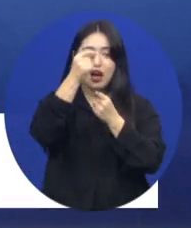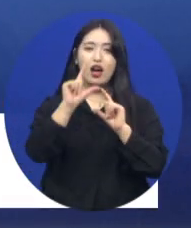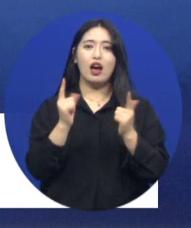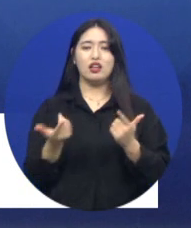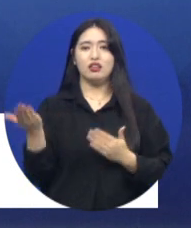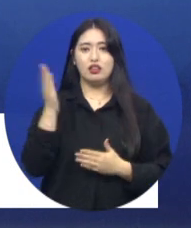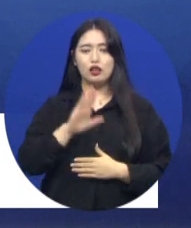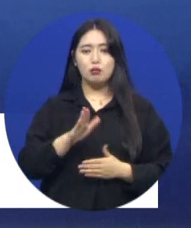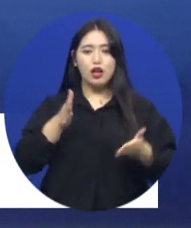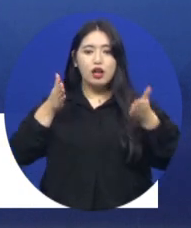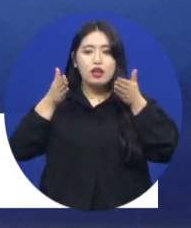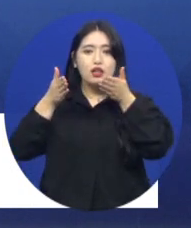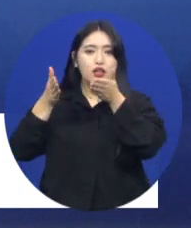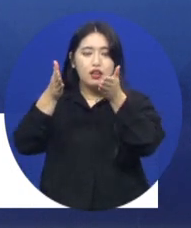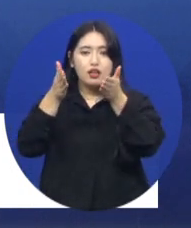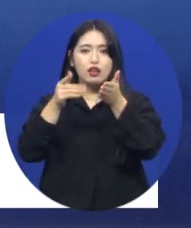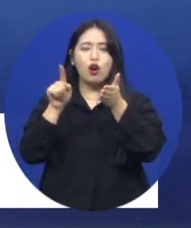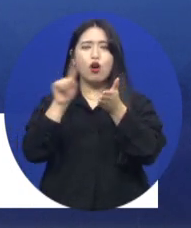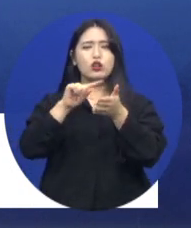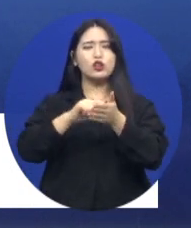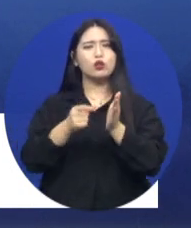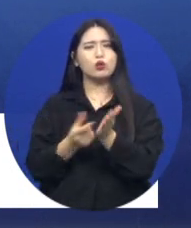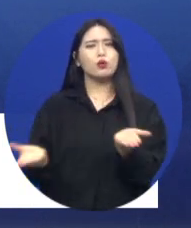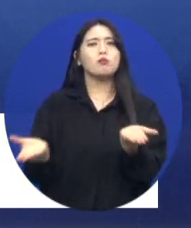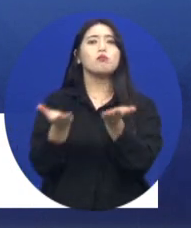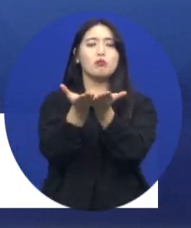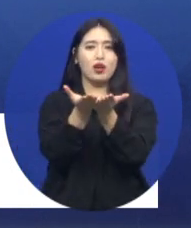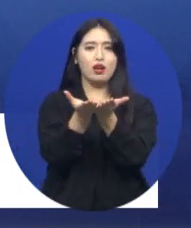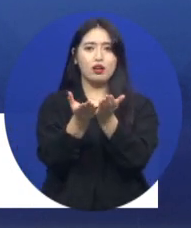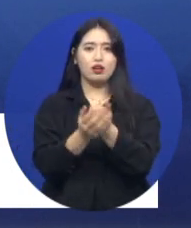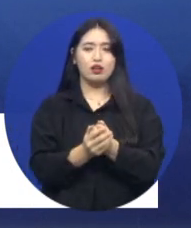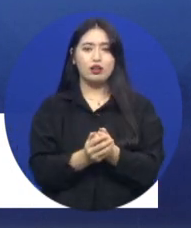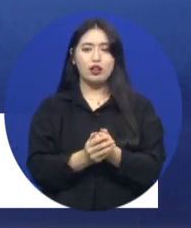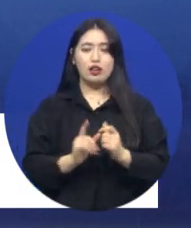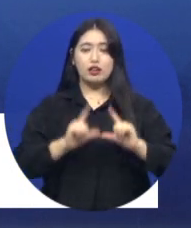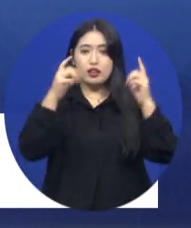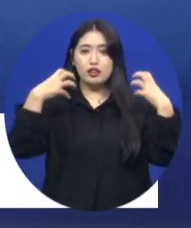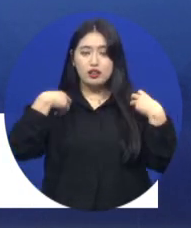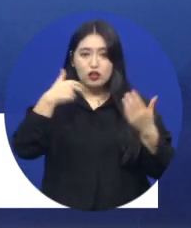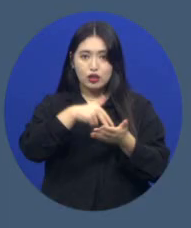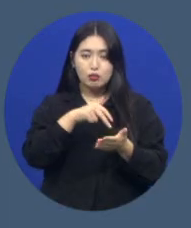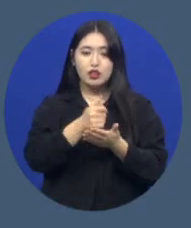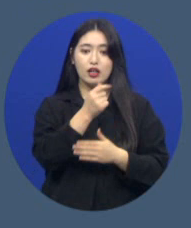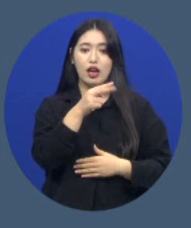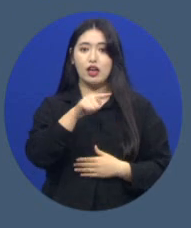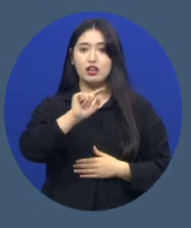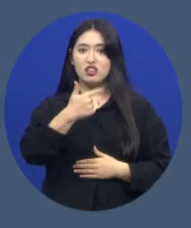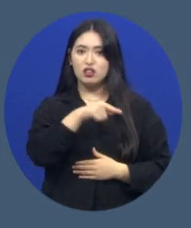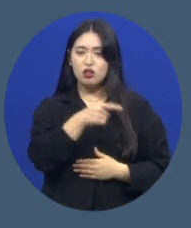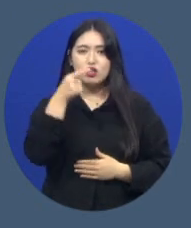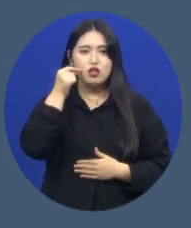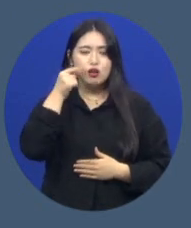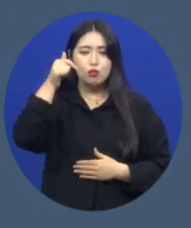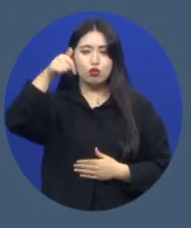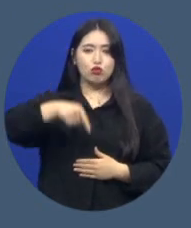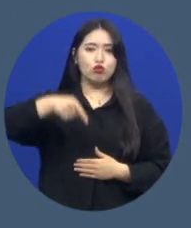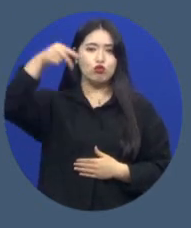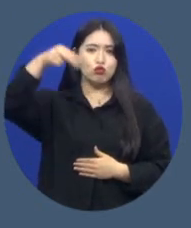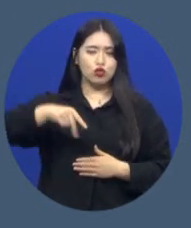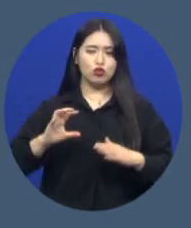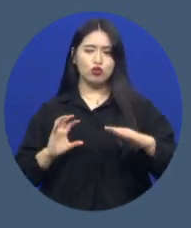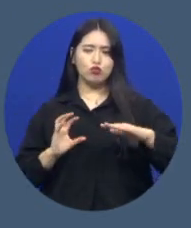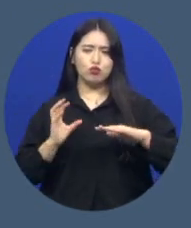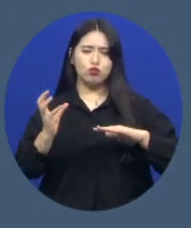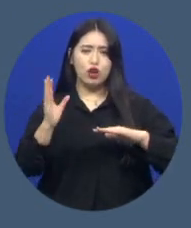방향은 어느 정도 맞았다고 볼 수 있습니다 기상청은 태풍 하이 선이 일본 규슈 에 상륙한 뒤